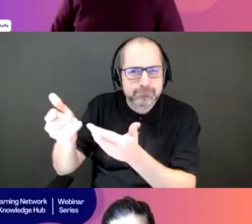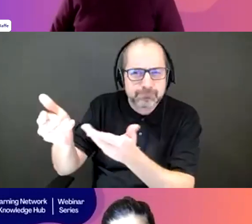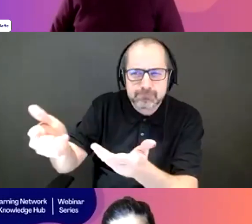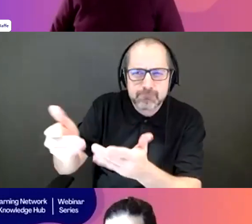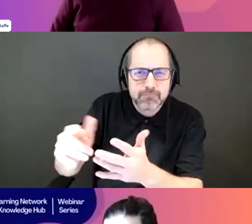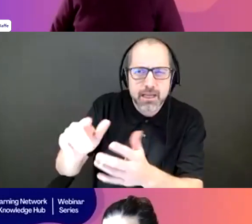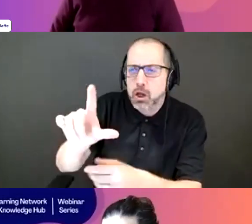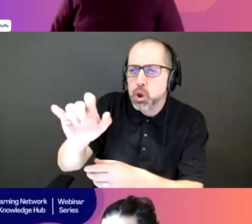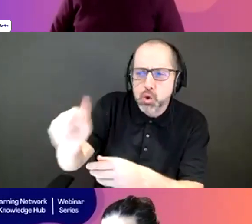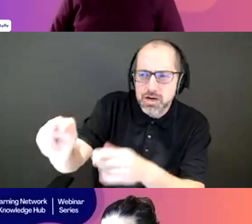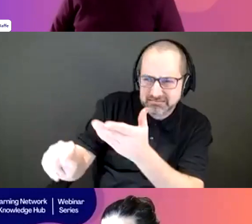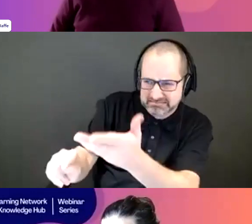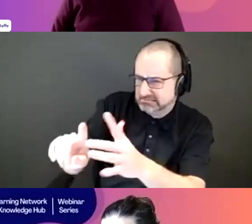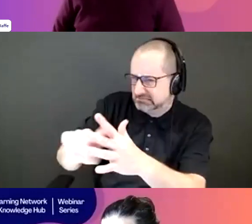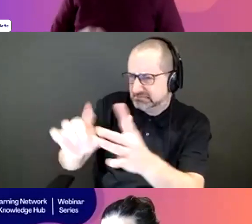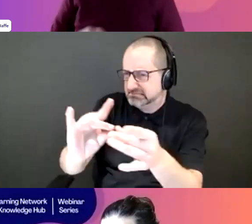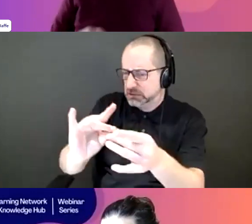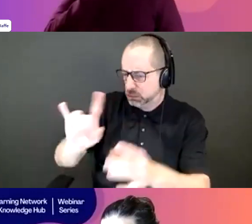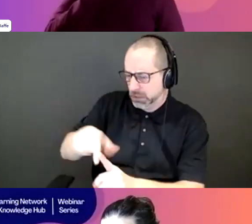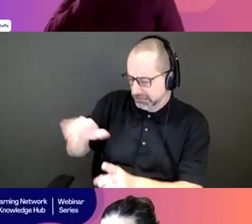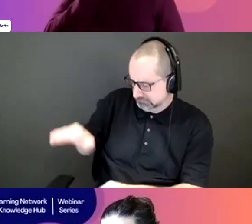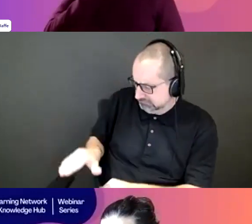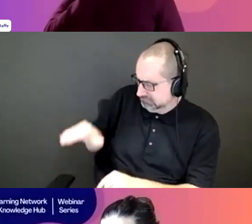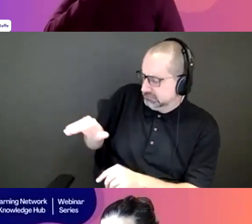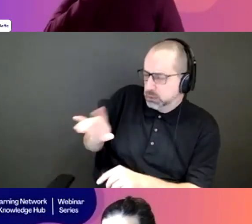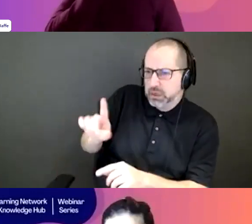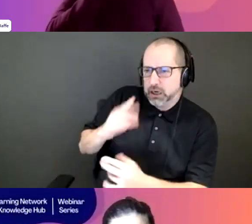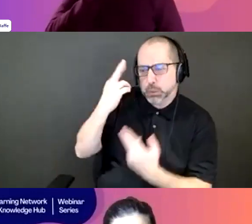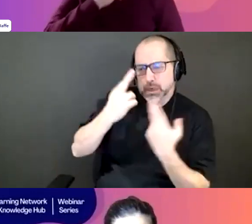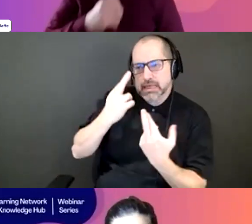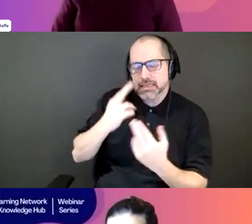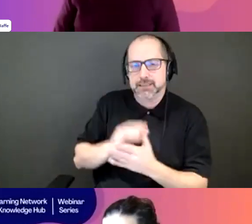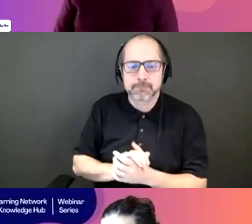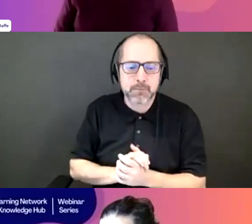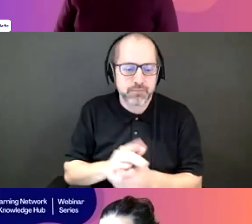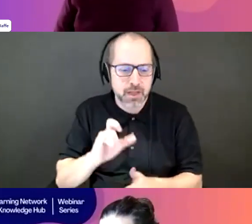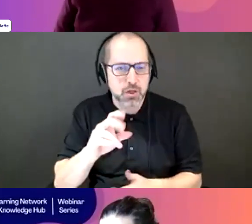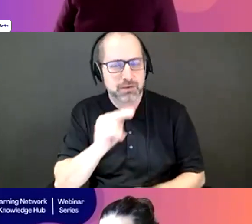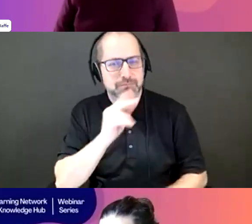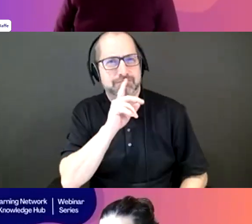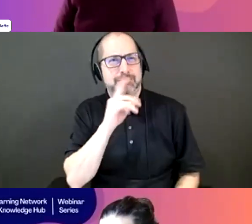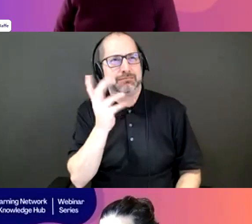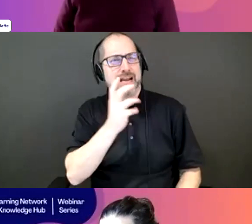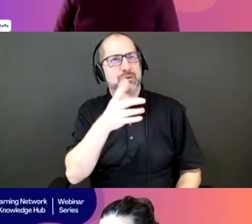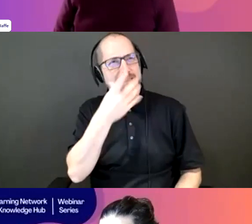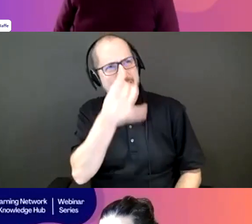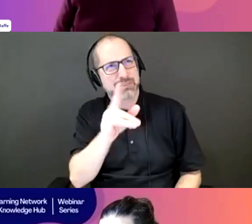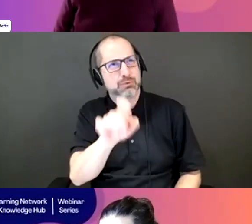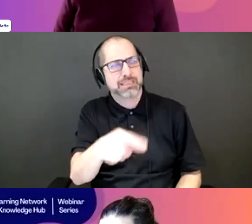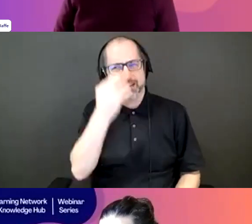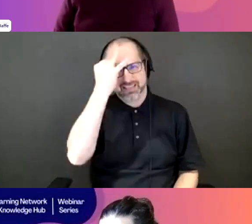je pourrais demander d'abord à l'heure de prendre cette question c'est une question